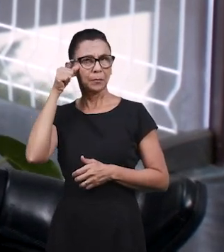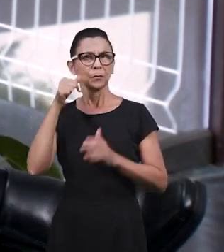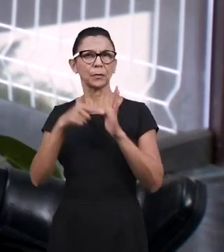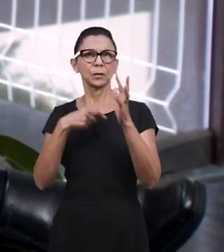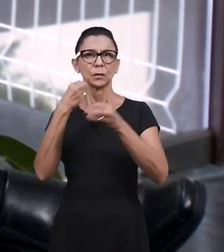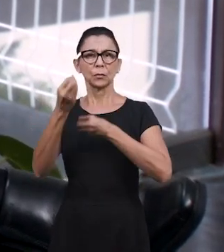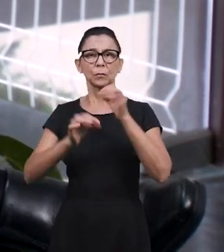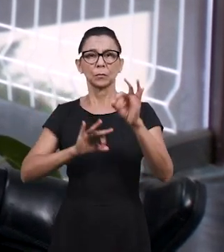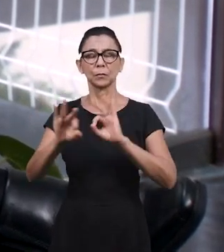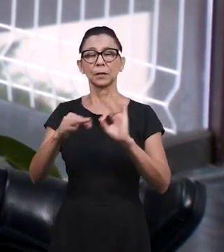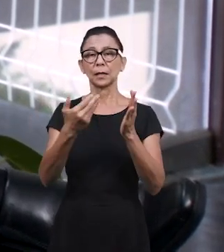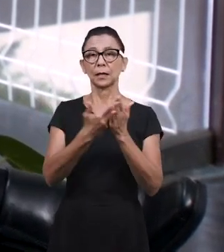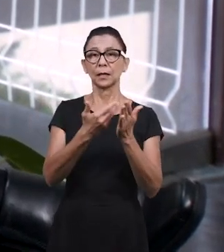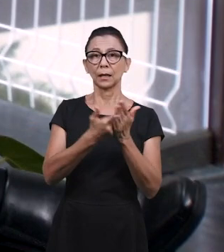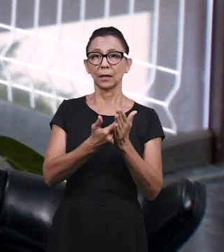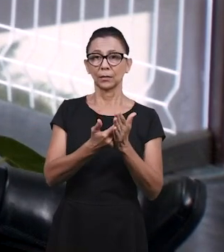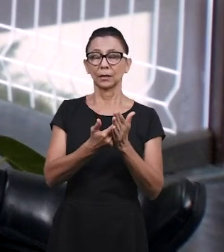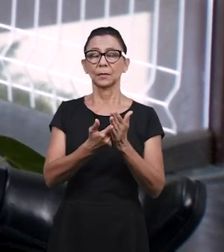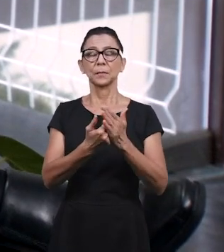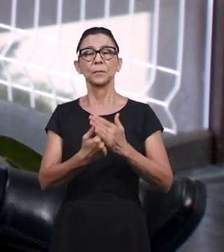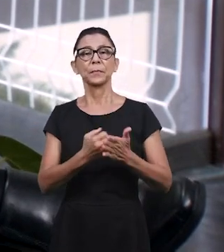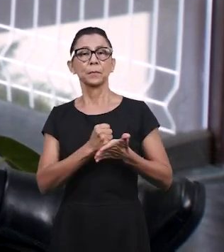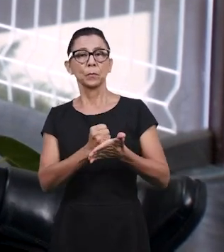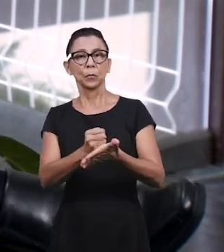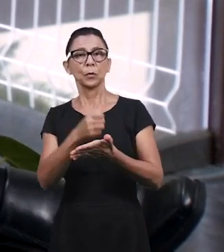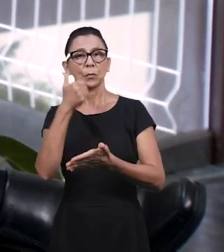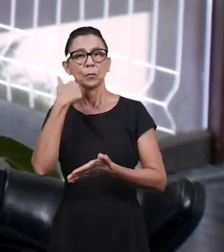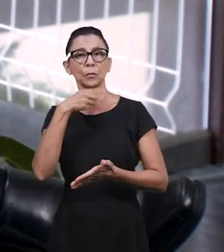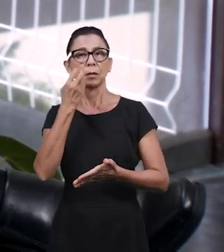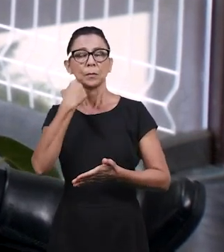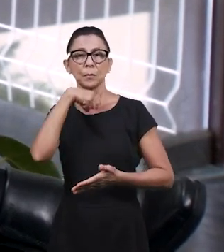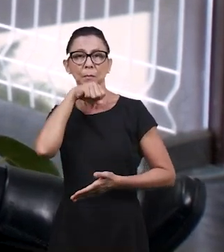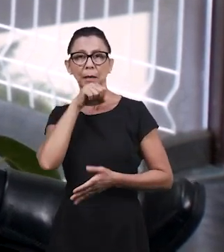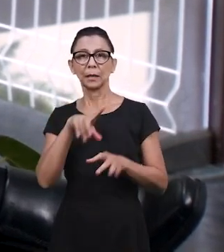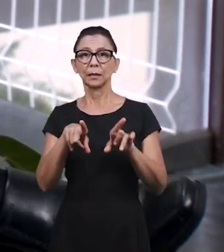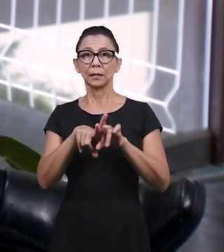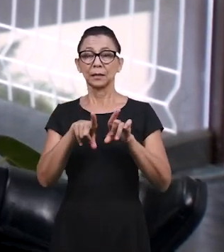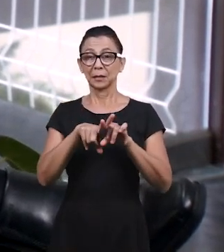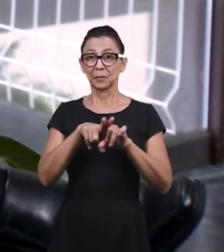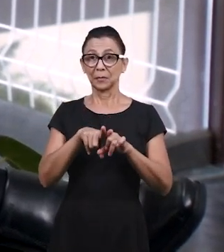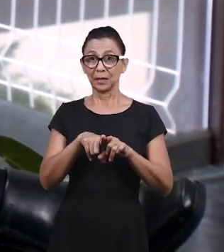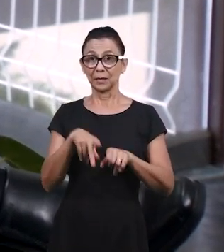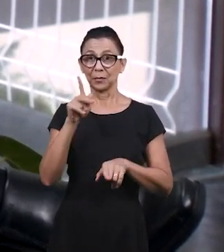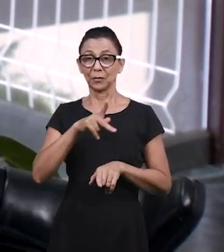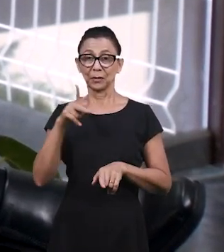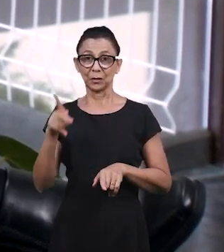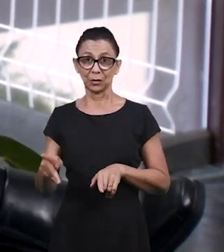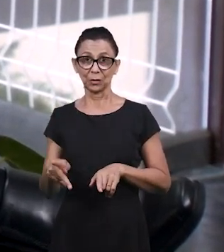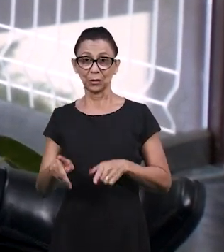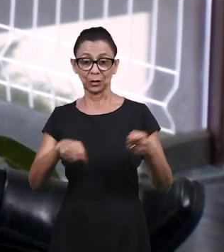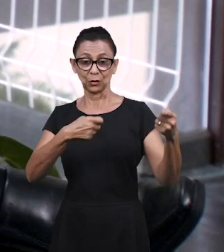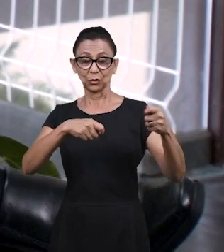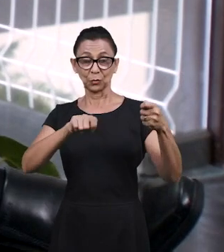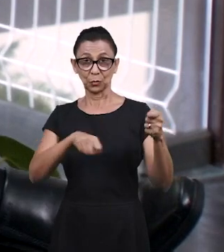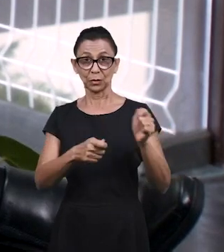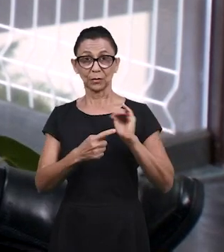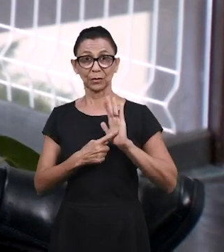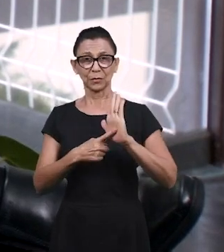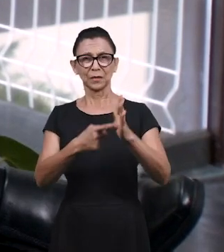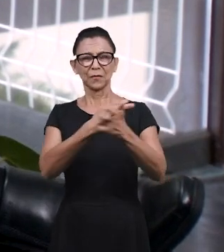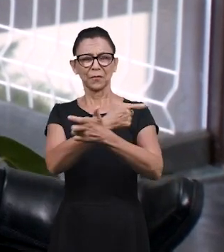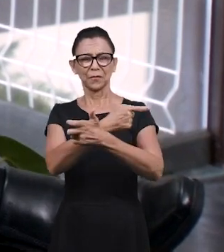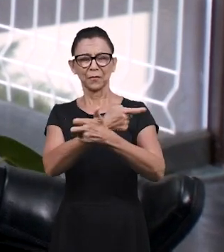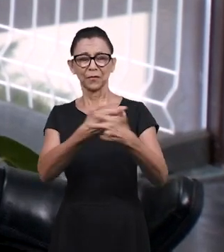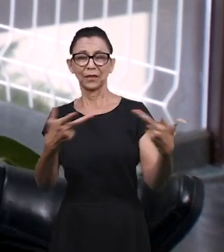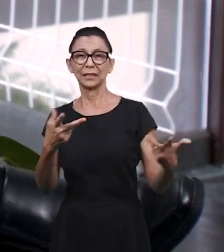pour les cours, les études, avec une orientation pour les parents. Dans le volet parfaite louange spéciale d'anniversaire, la professeure Janine